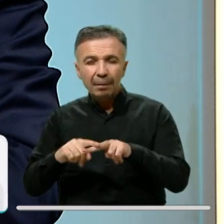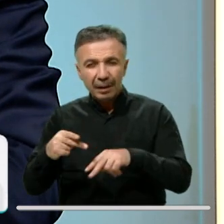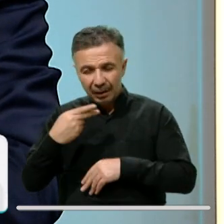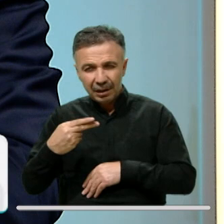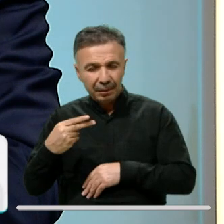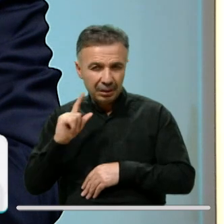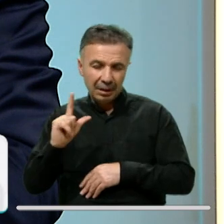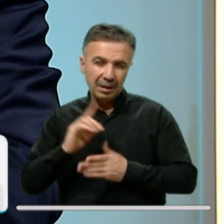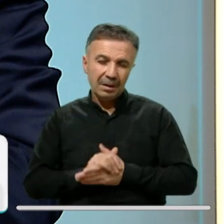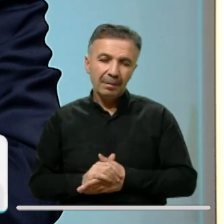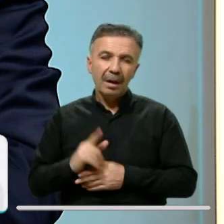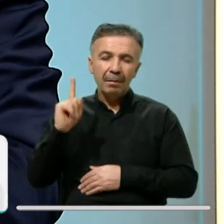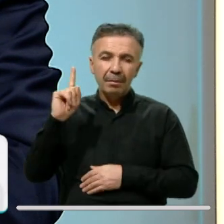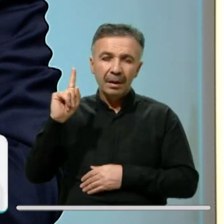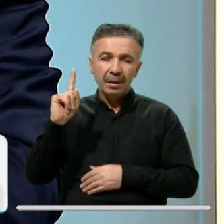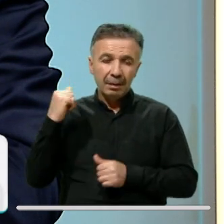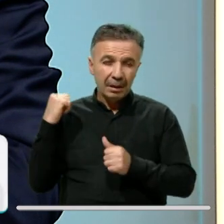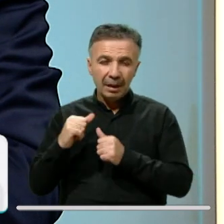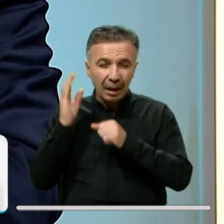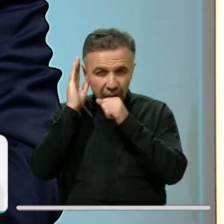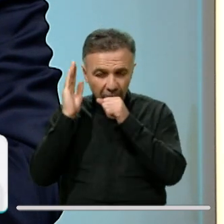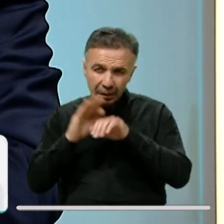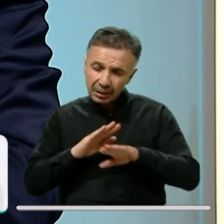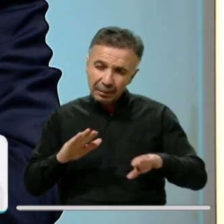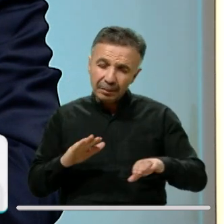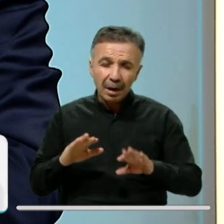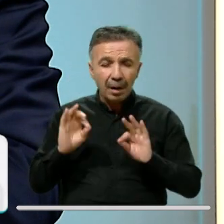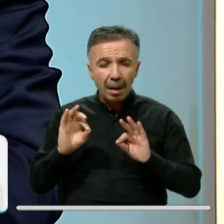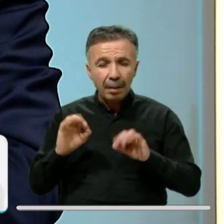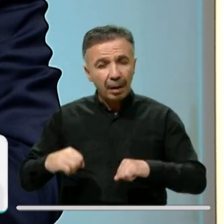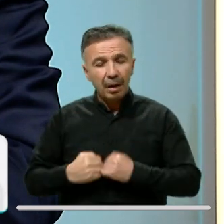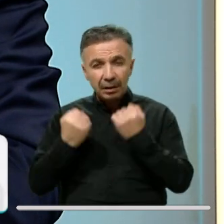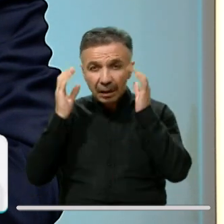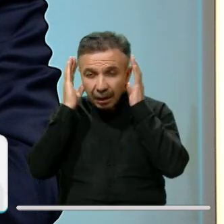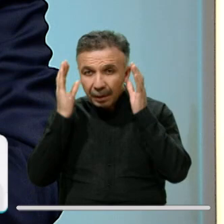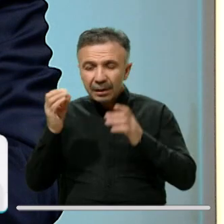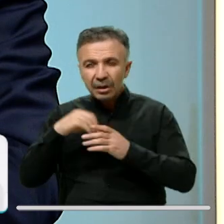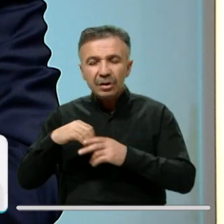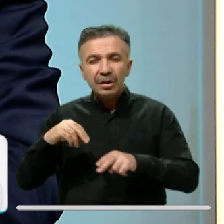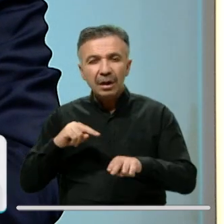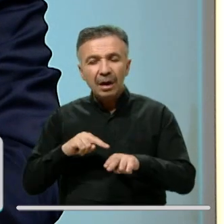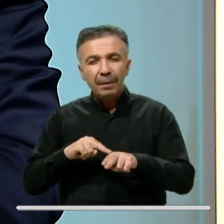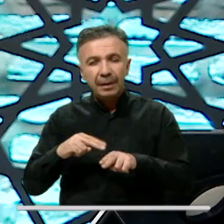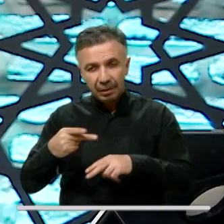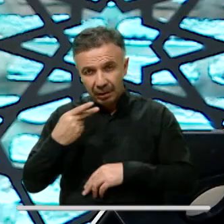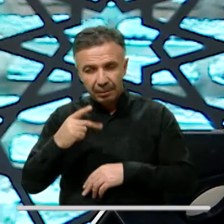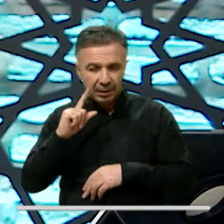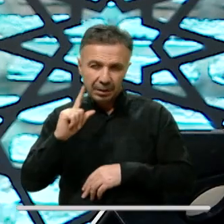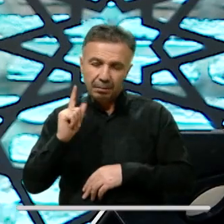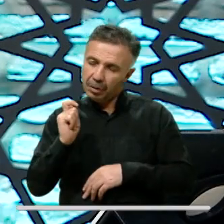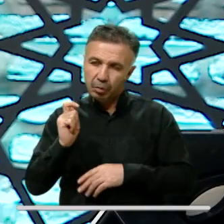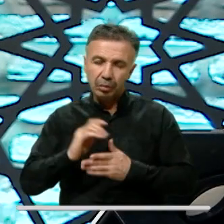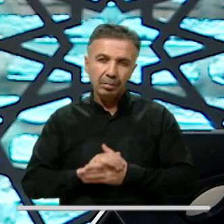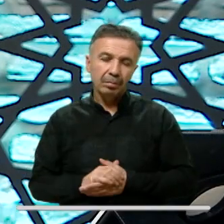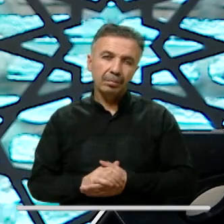takdirde bir kere ezan okuması yeterlidir ama her bir kaza namazı için kâmet getirmelidir. Peki efendim. Vural